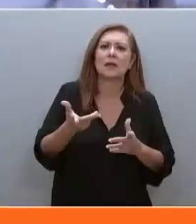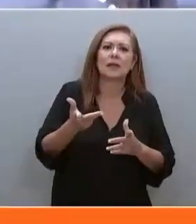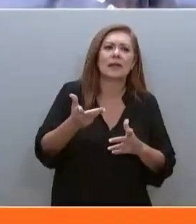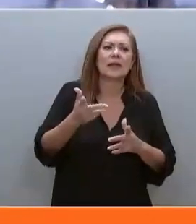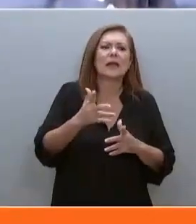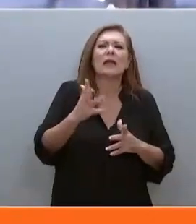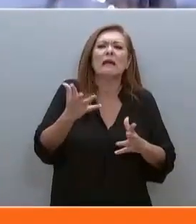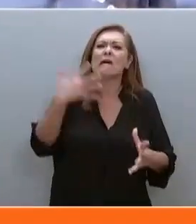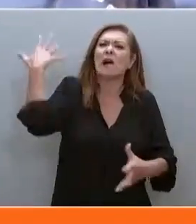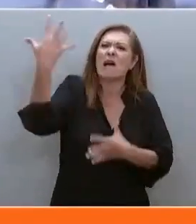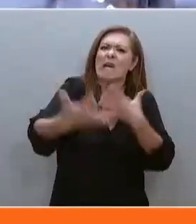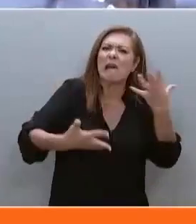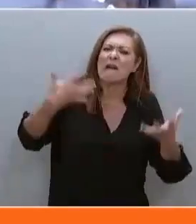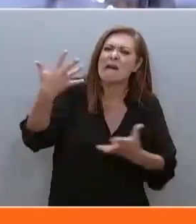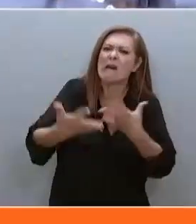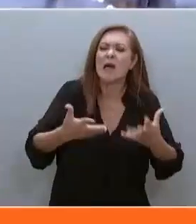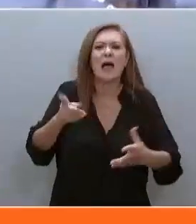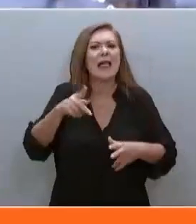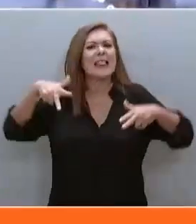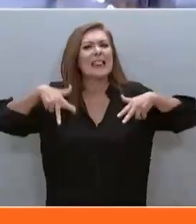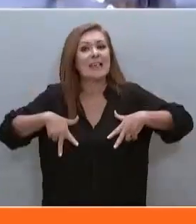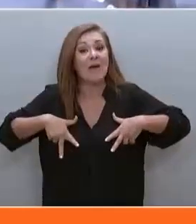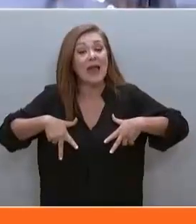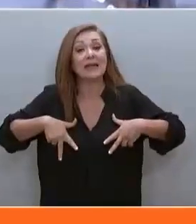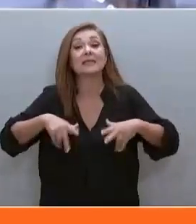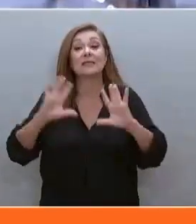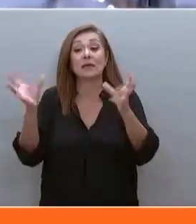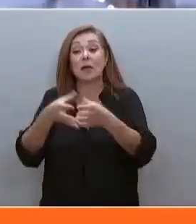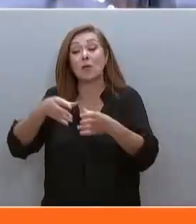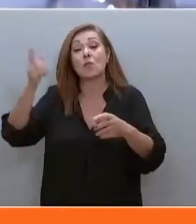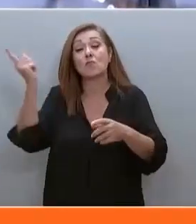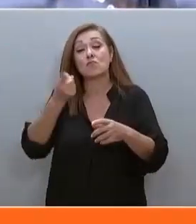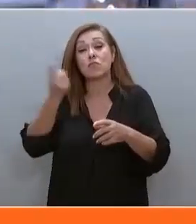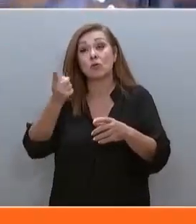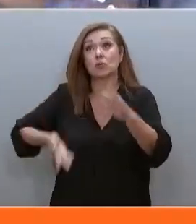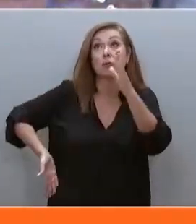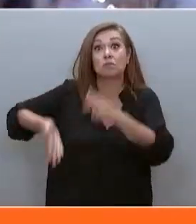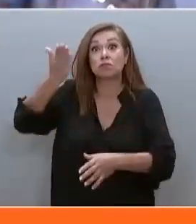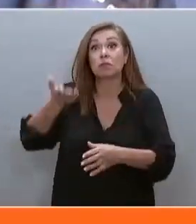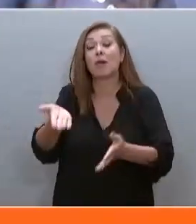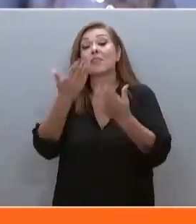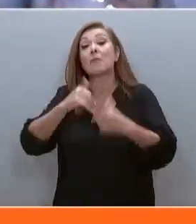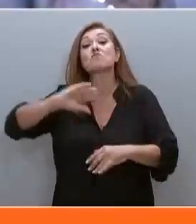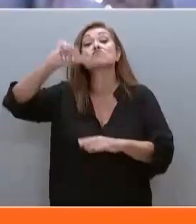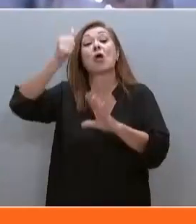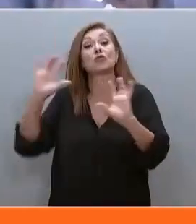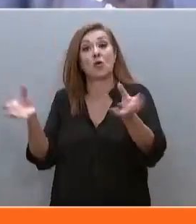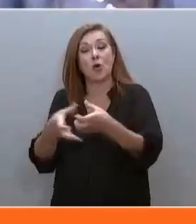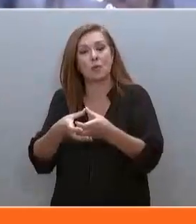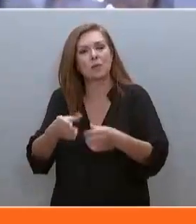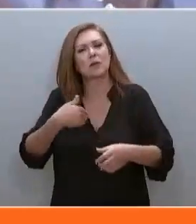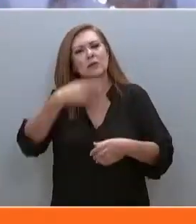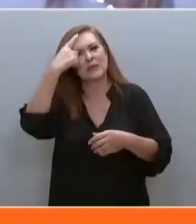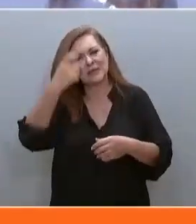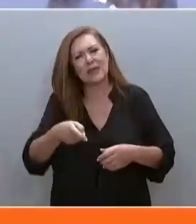χωρίς το πρώτο κόμμα, άσχετα αν είσαστε εσείς το πρώτο κόμμα ή όχι, και γνωρίζοντας εν δυνάμει τους κυβερνητικούς